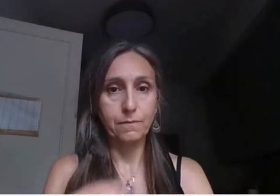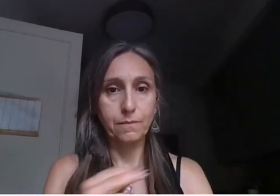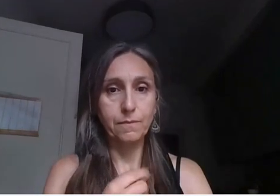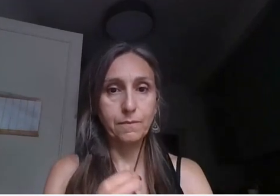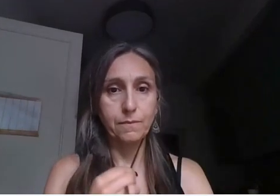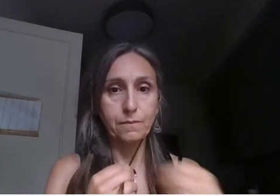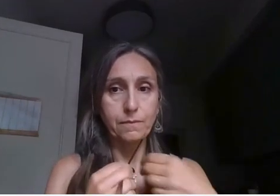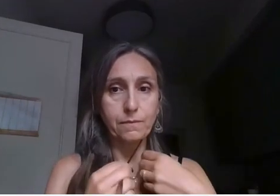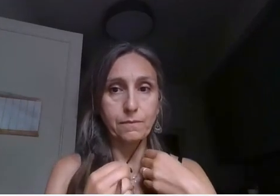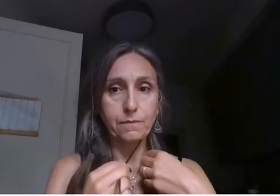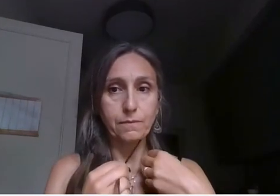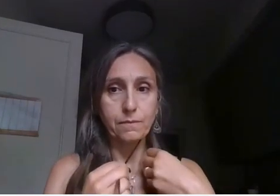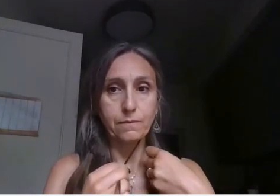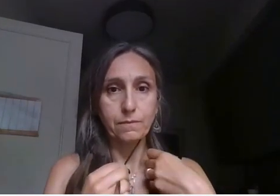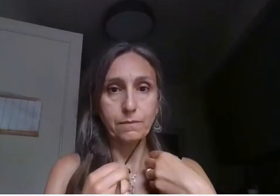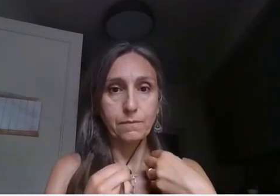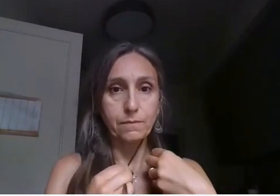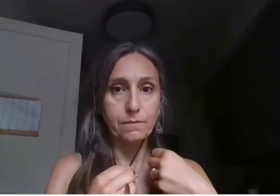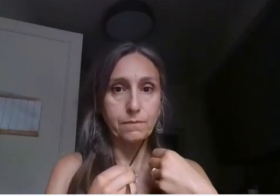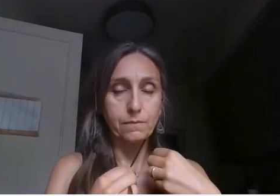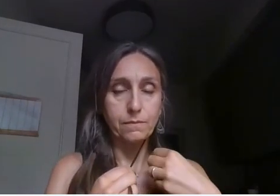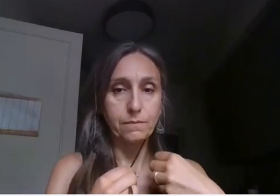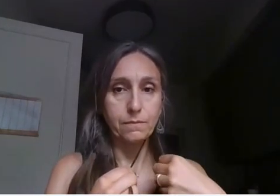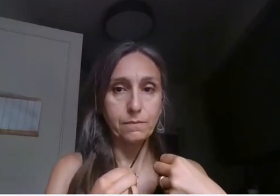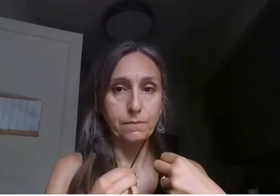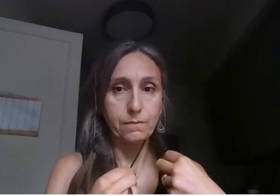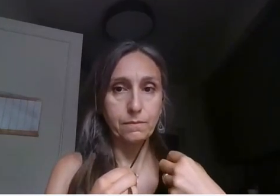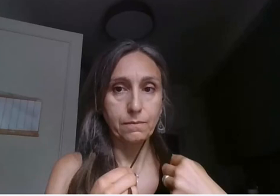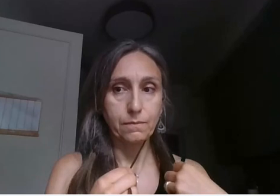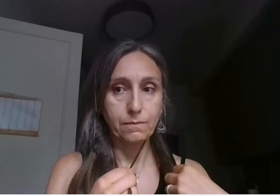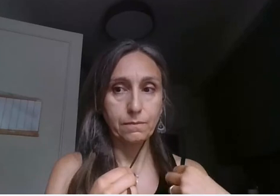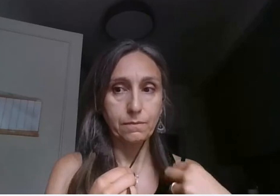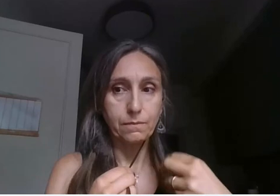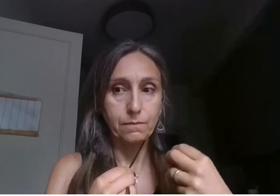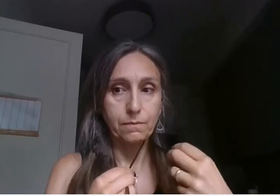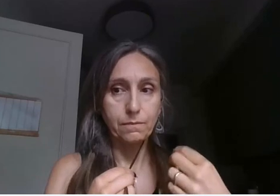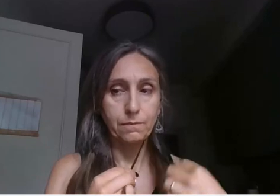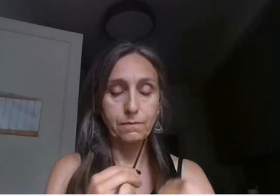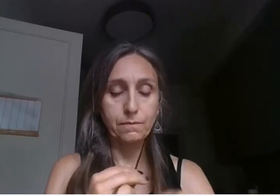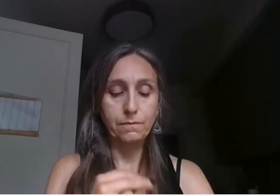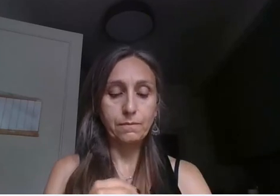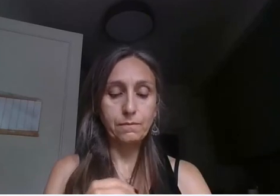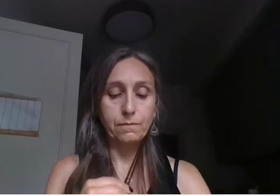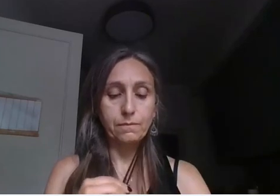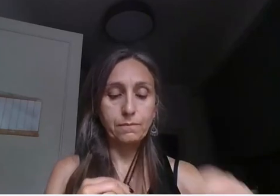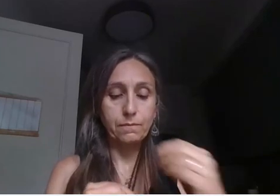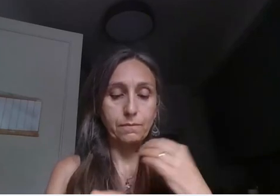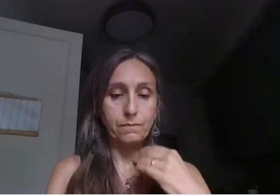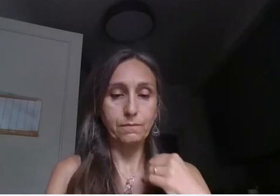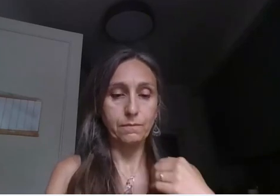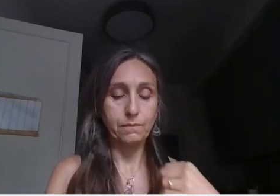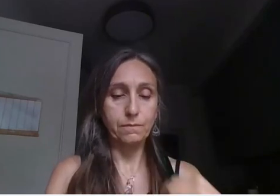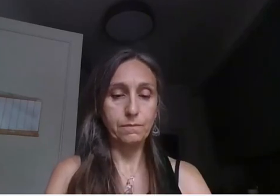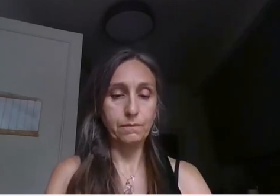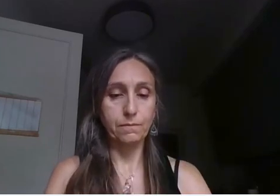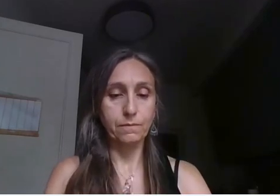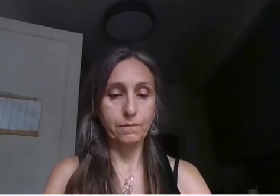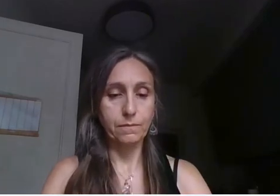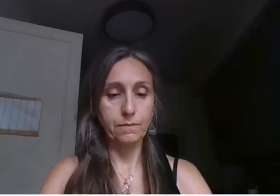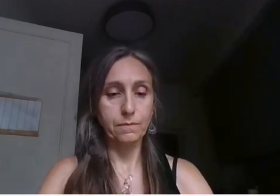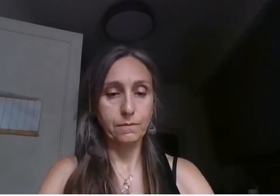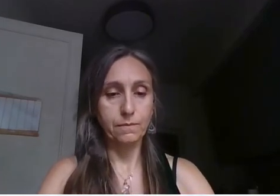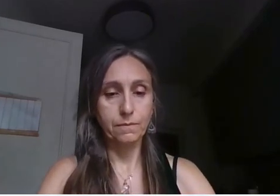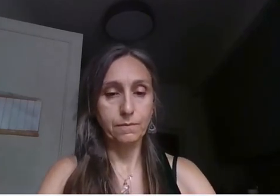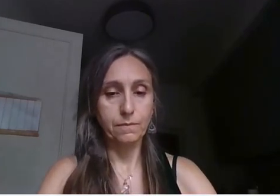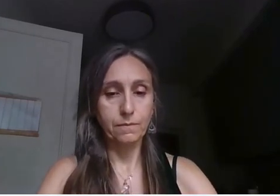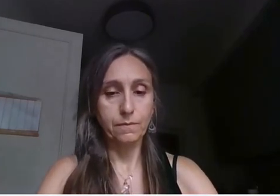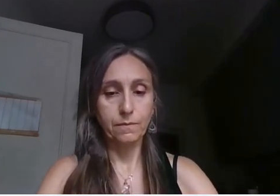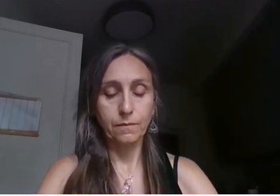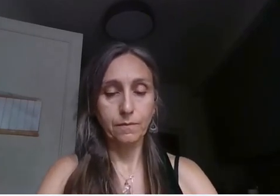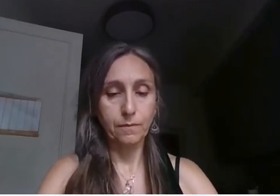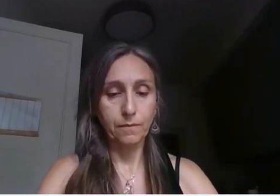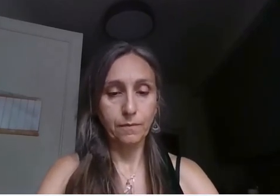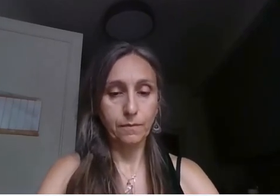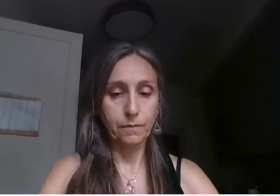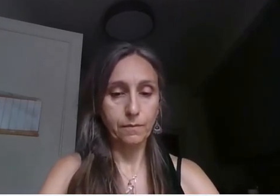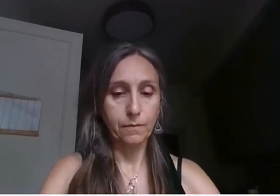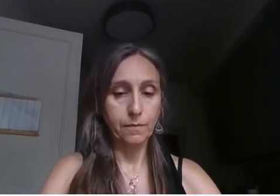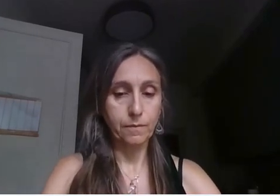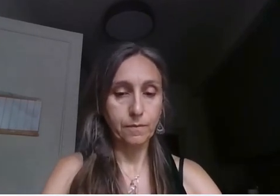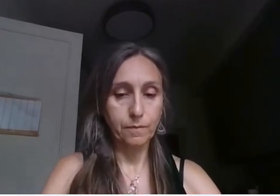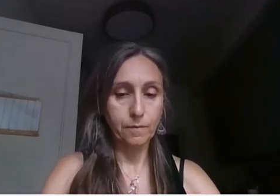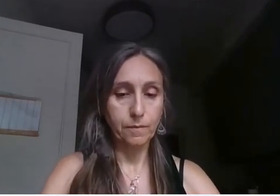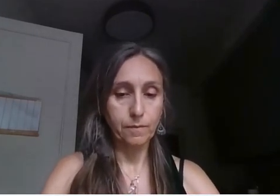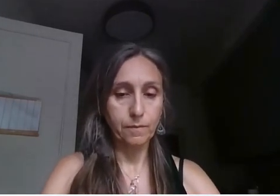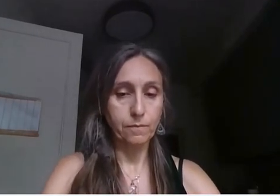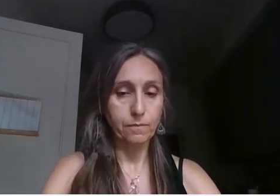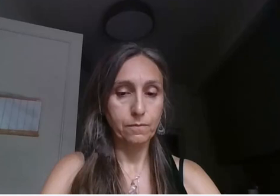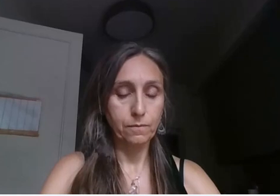Google e ti generi una chiave API, però attenzione, ti devi registrare e mettere la carta di credito. Ciò significa che